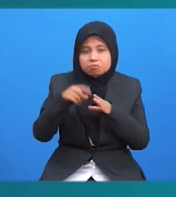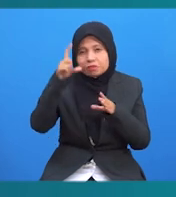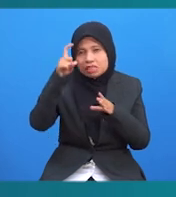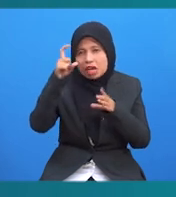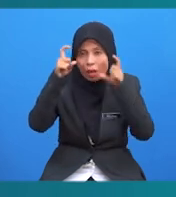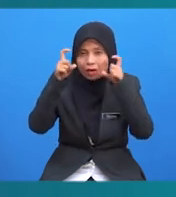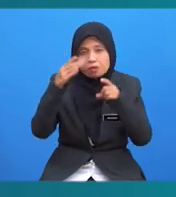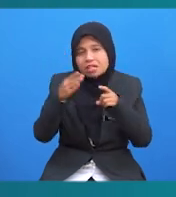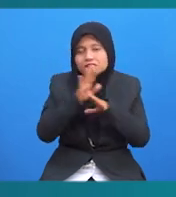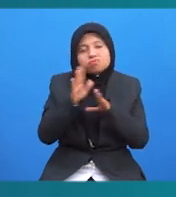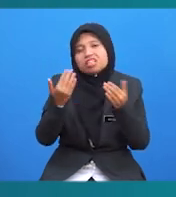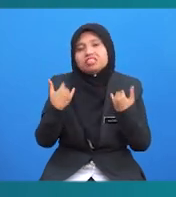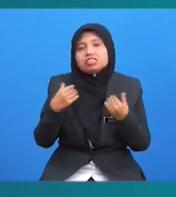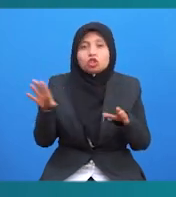sendiri.